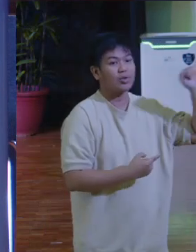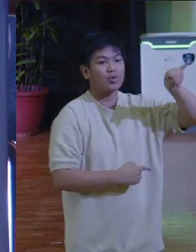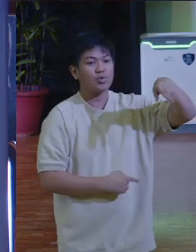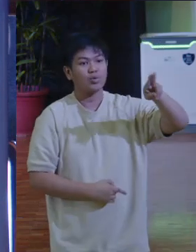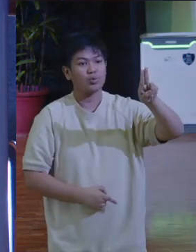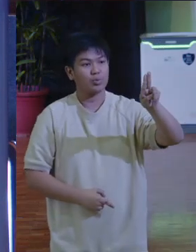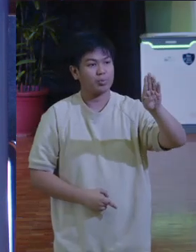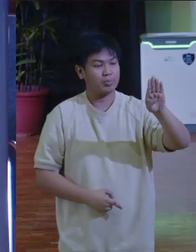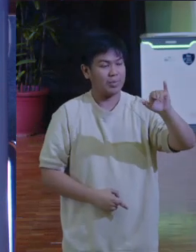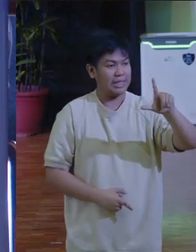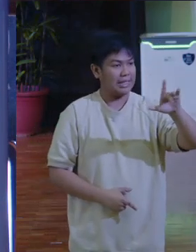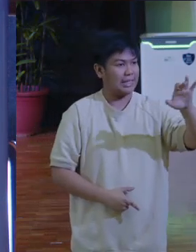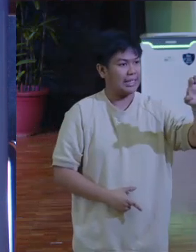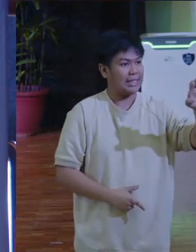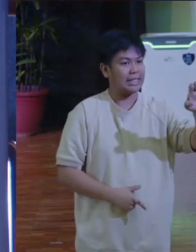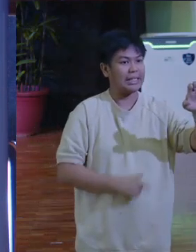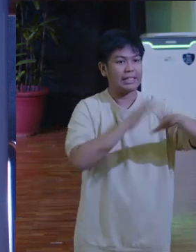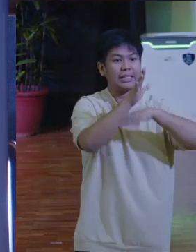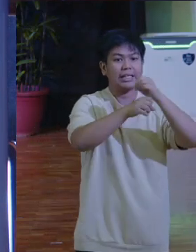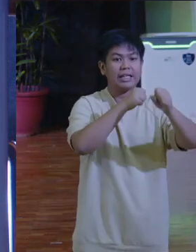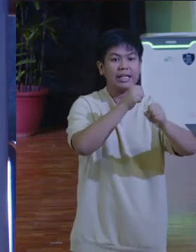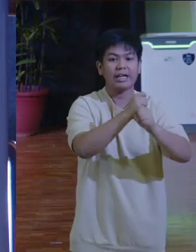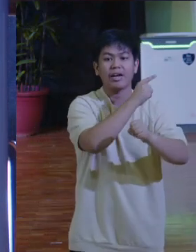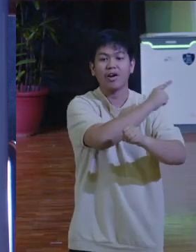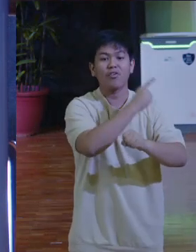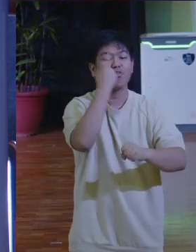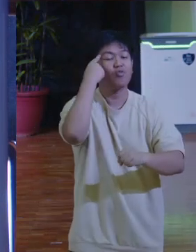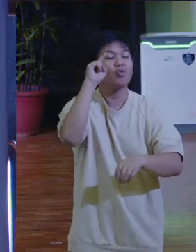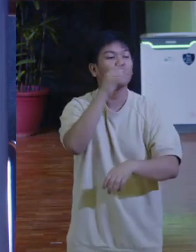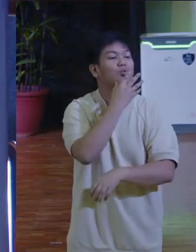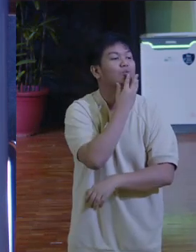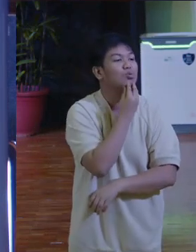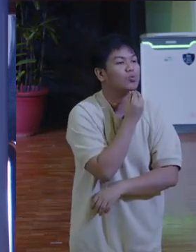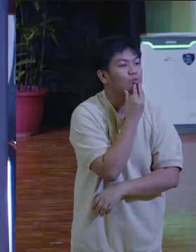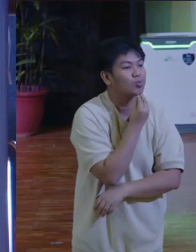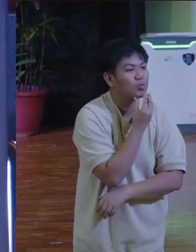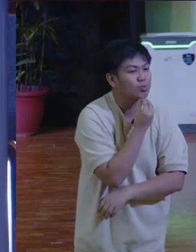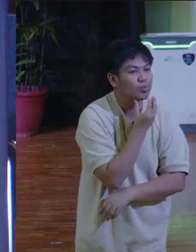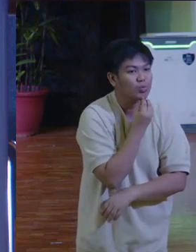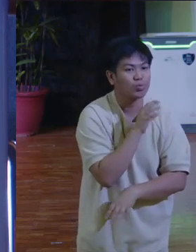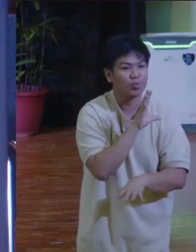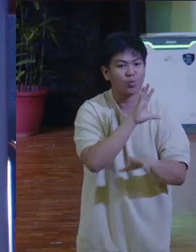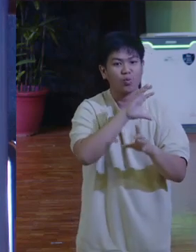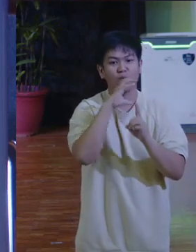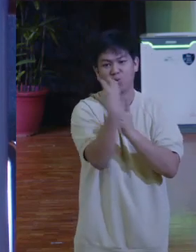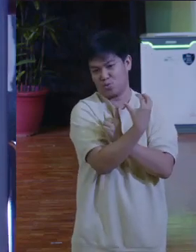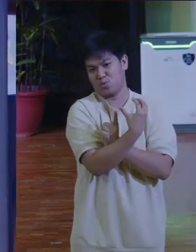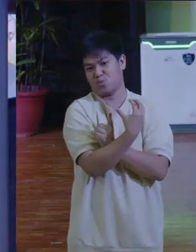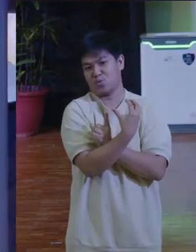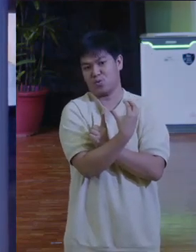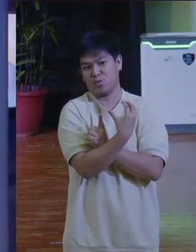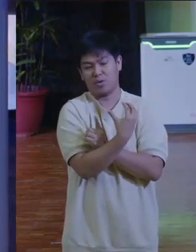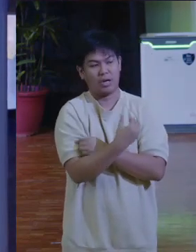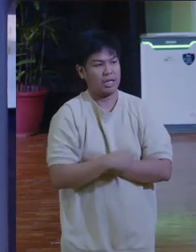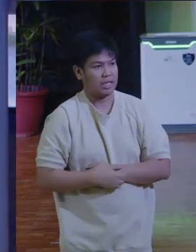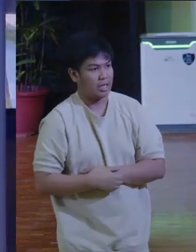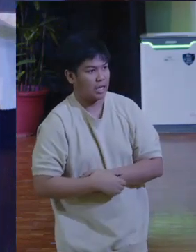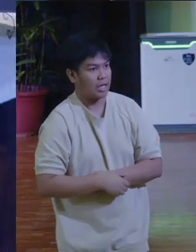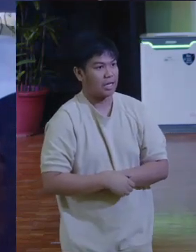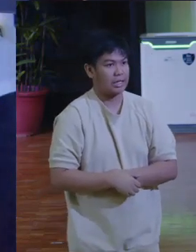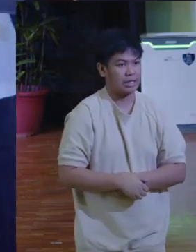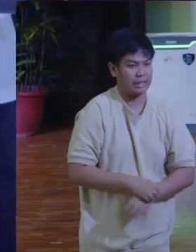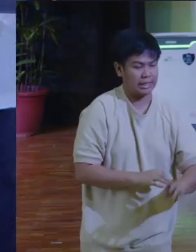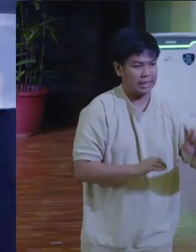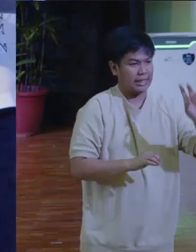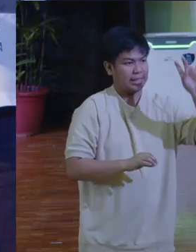Ayon sa batas ni Moises, na binigay ng Diyos kay Moises, ang mga Israelita kailangan nila ipahinga yung lupa every